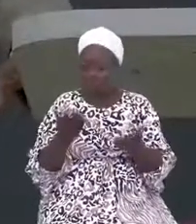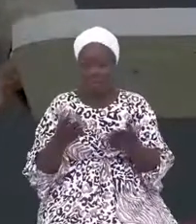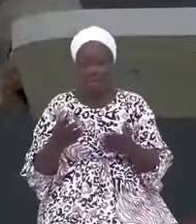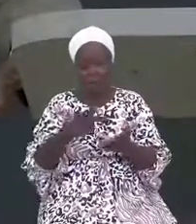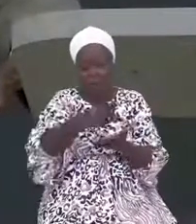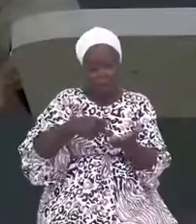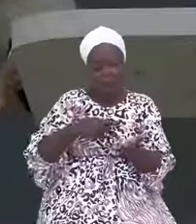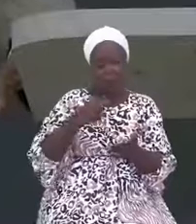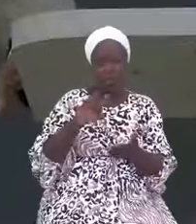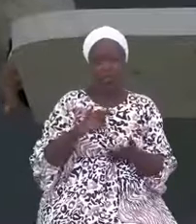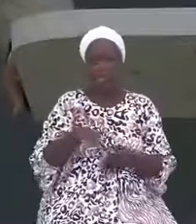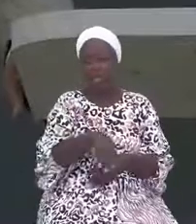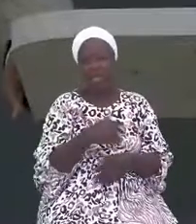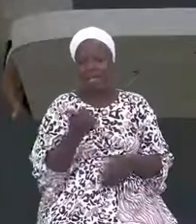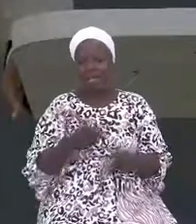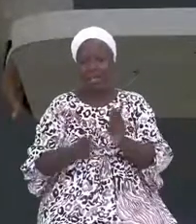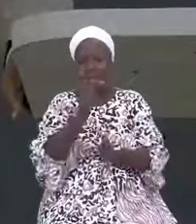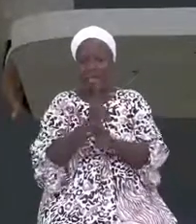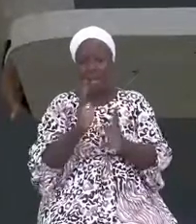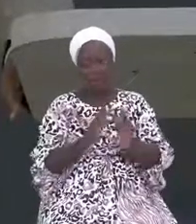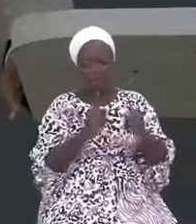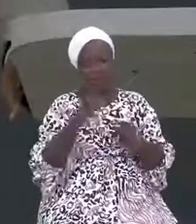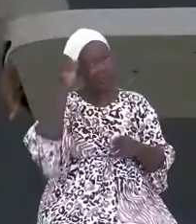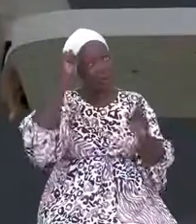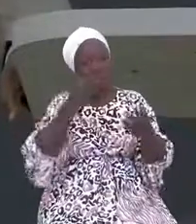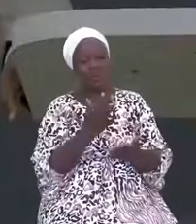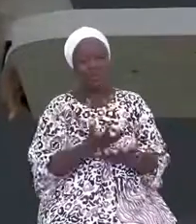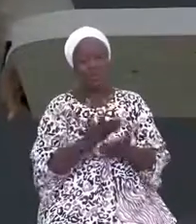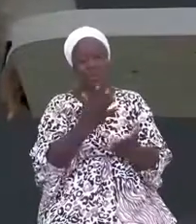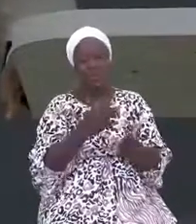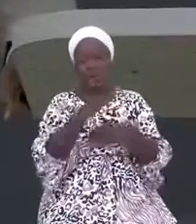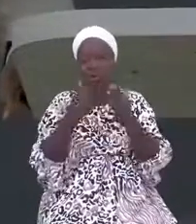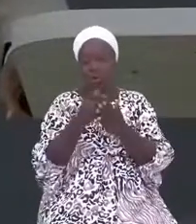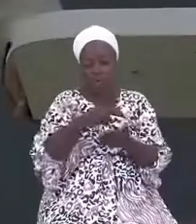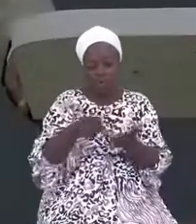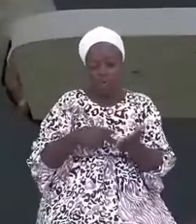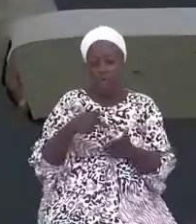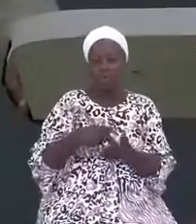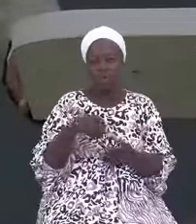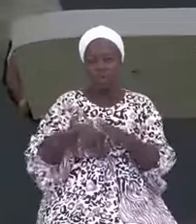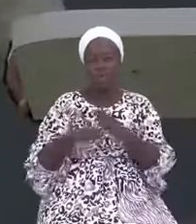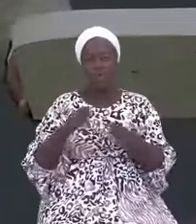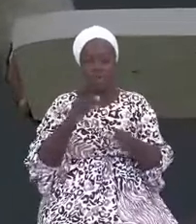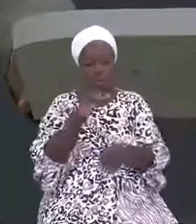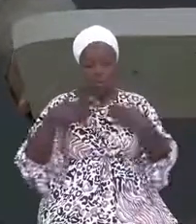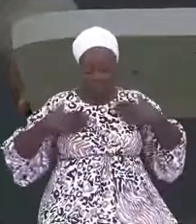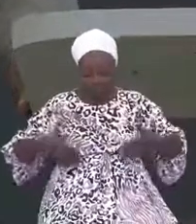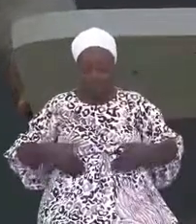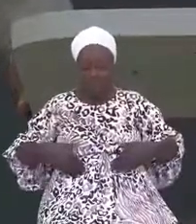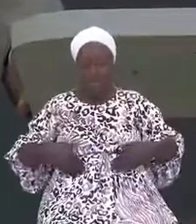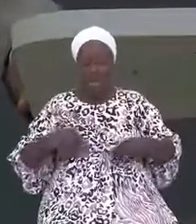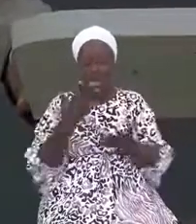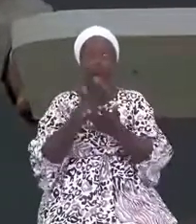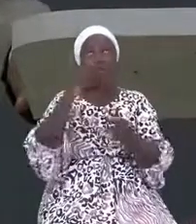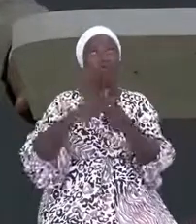les parties les pieds de rechange des véhicules les pierres de riches de ton corps selon sa